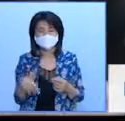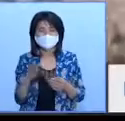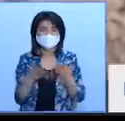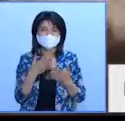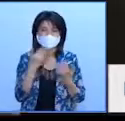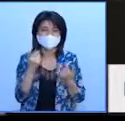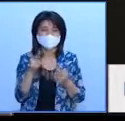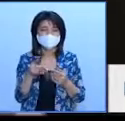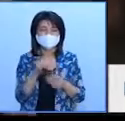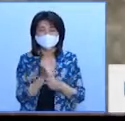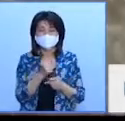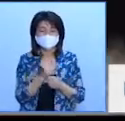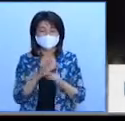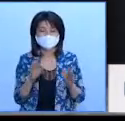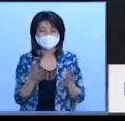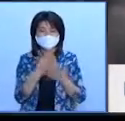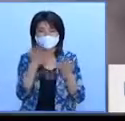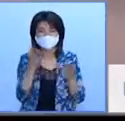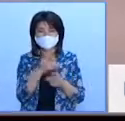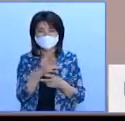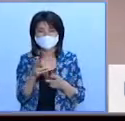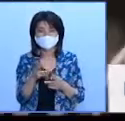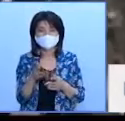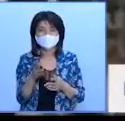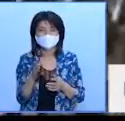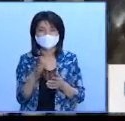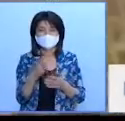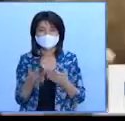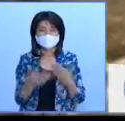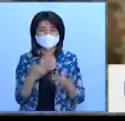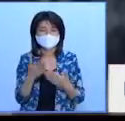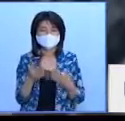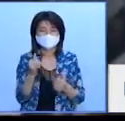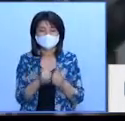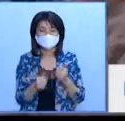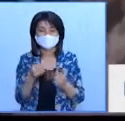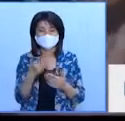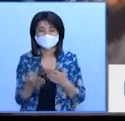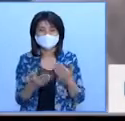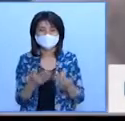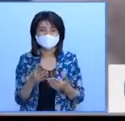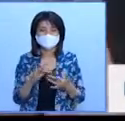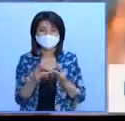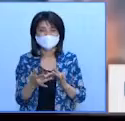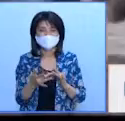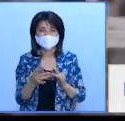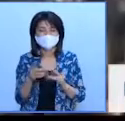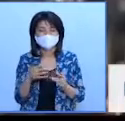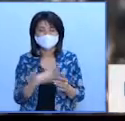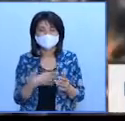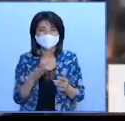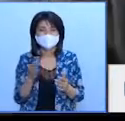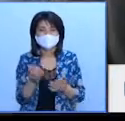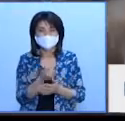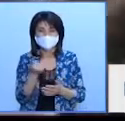не делали подвиги публично, не постили каждый шаг в интернет. Их не волновало, что на обед, ведь